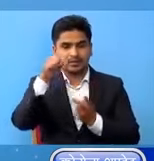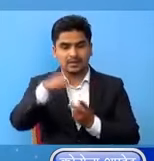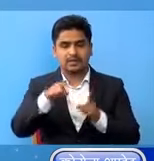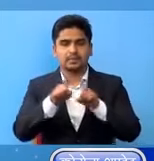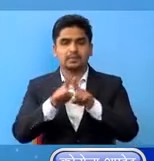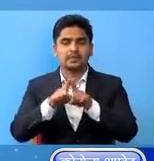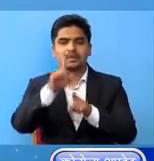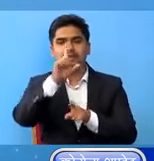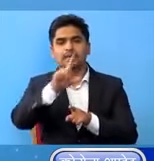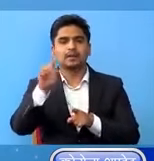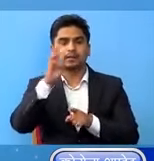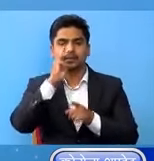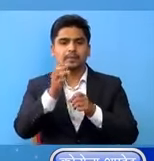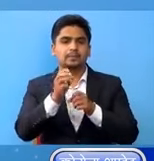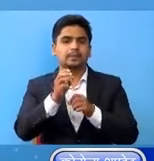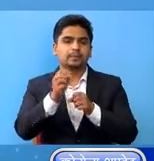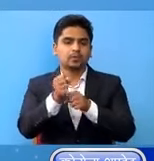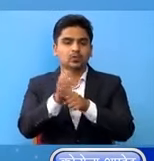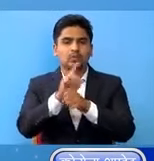नेपालमा पछिल्लो 24 घण्टामा